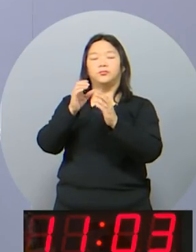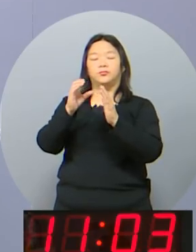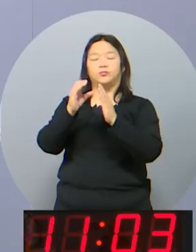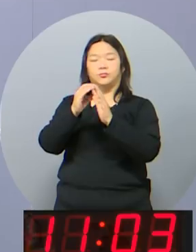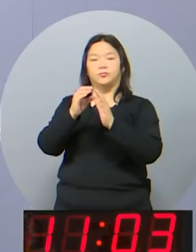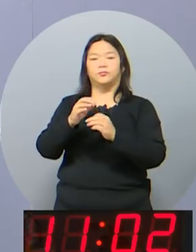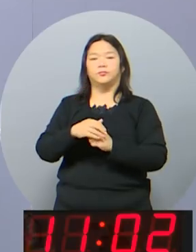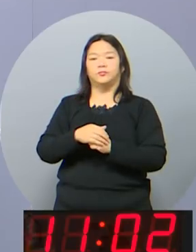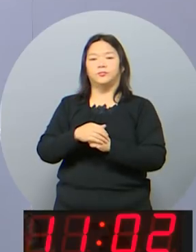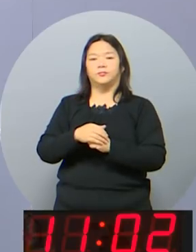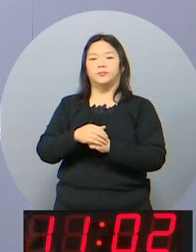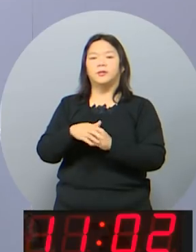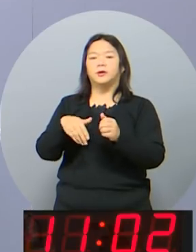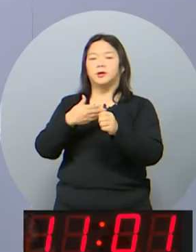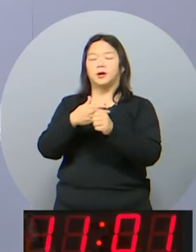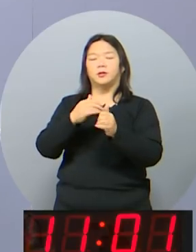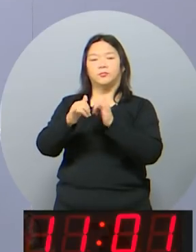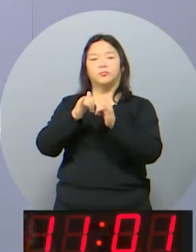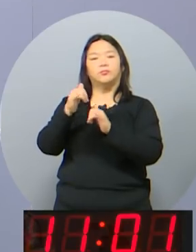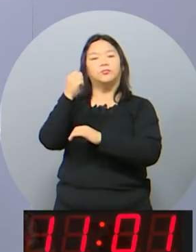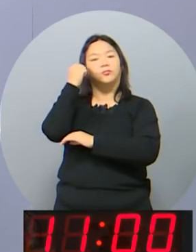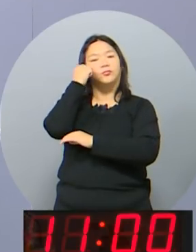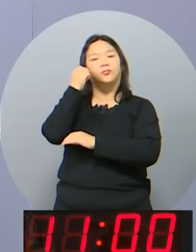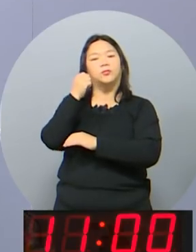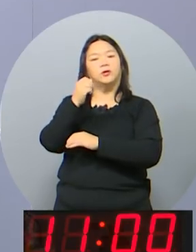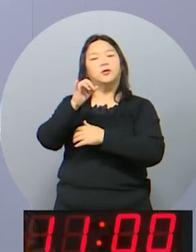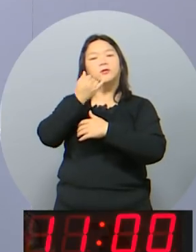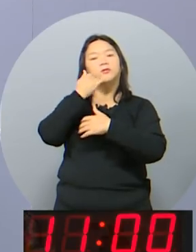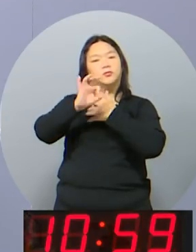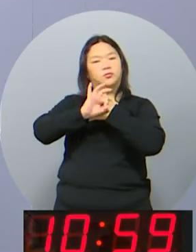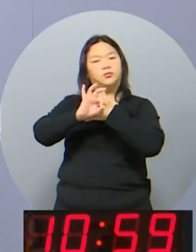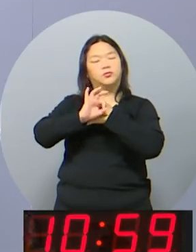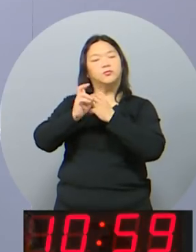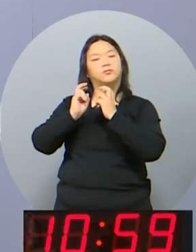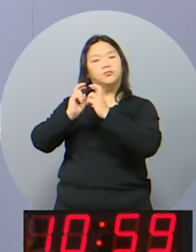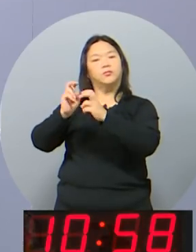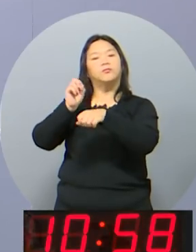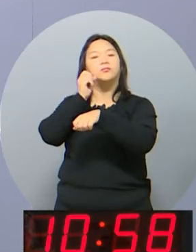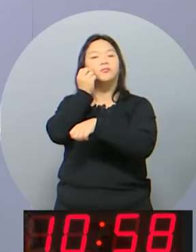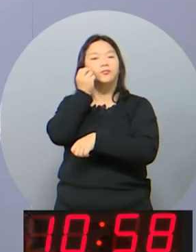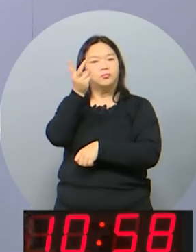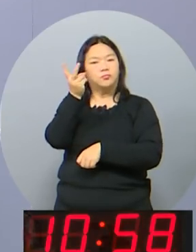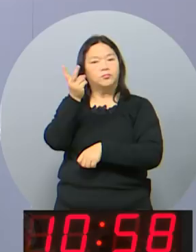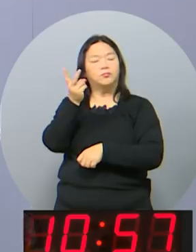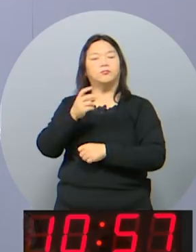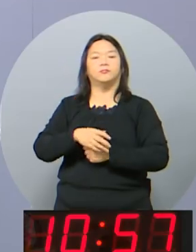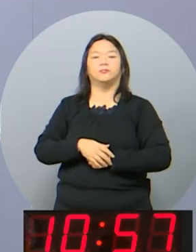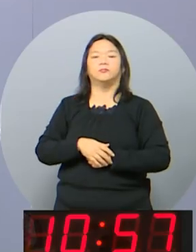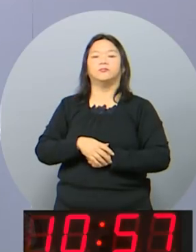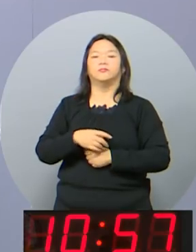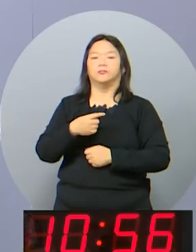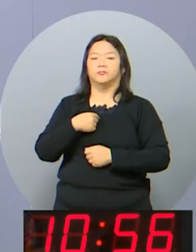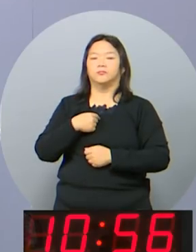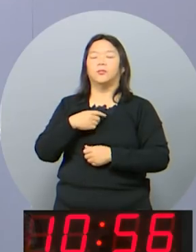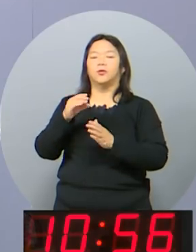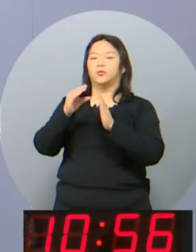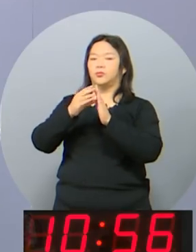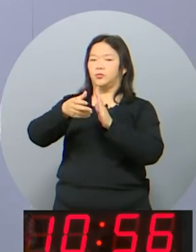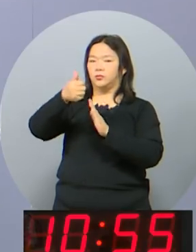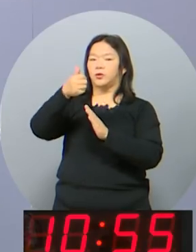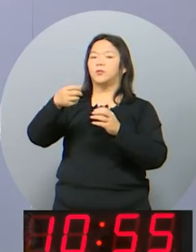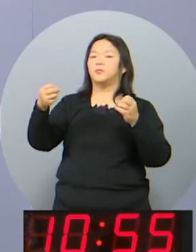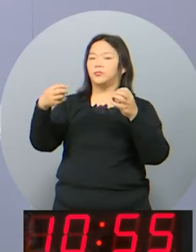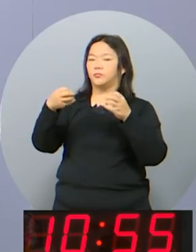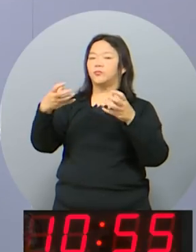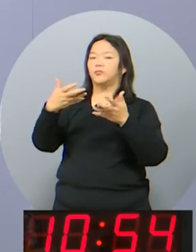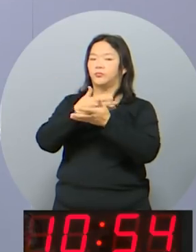让我们的居民免费试乘2个月，这个决定我已经跟我们局长已经沟